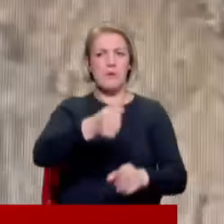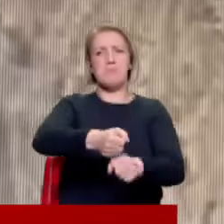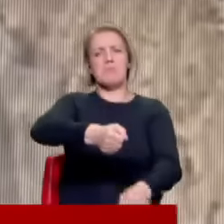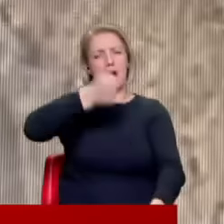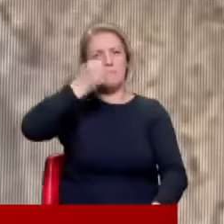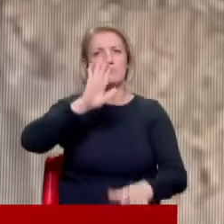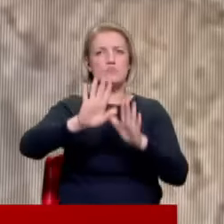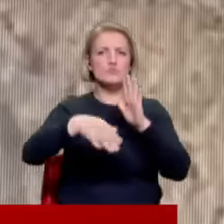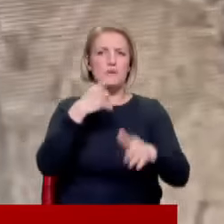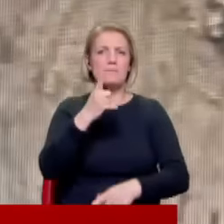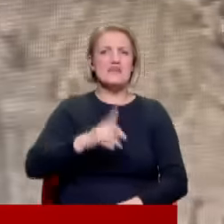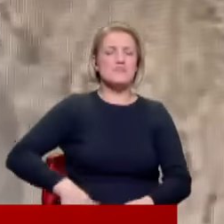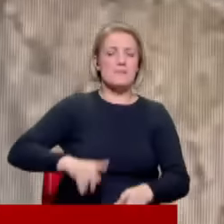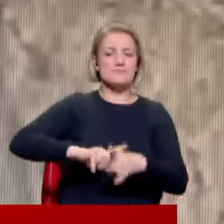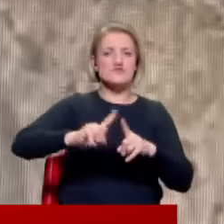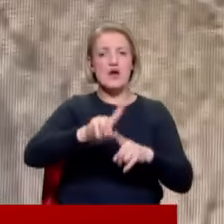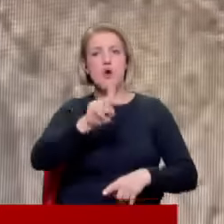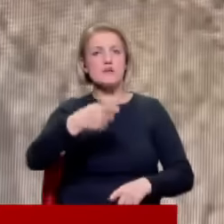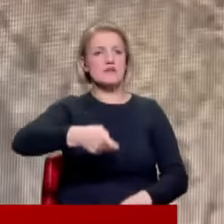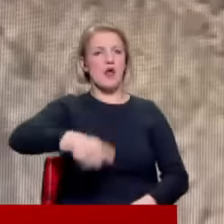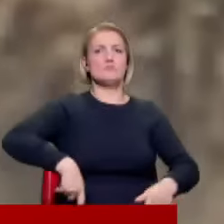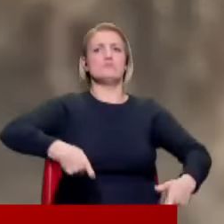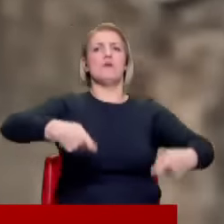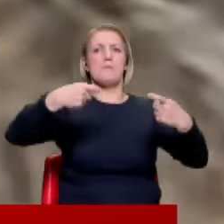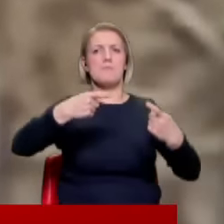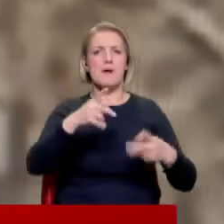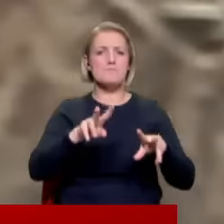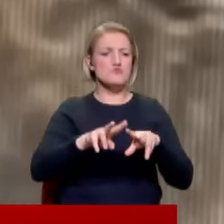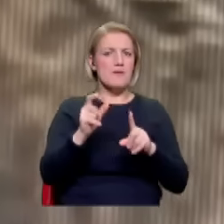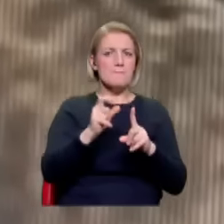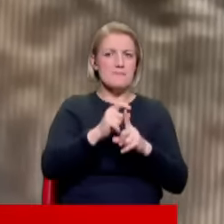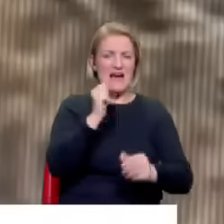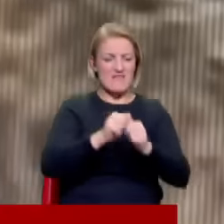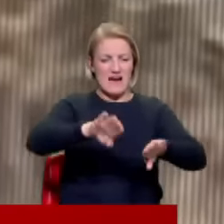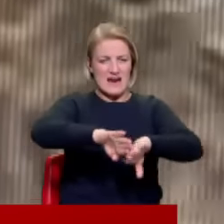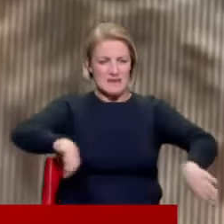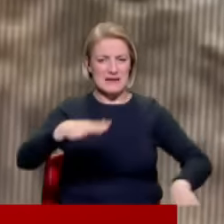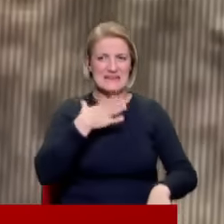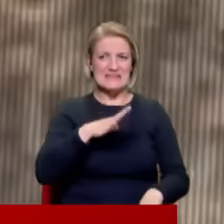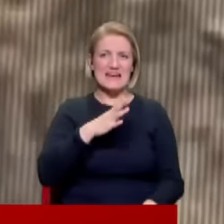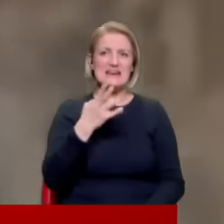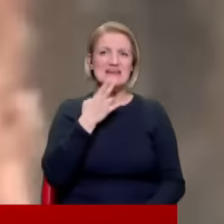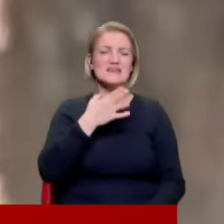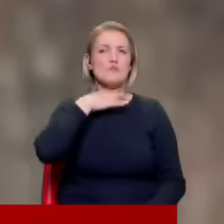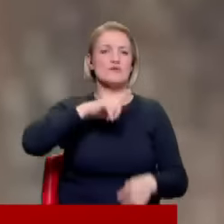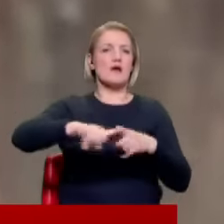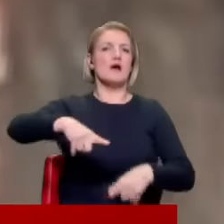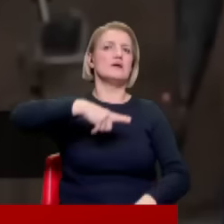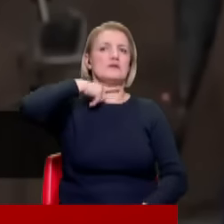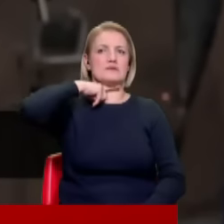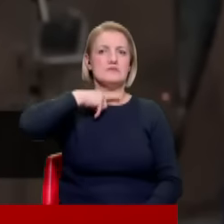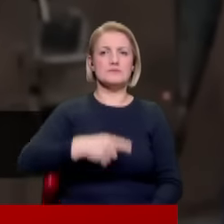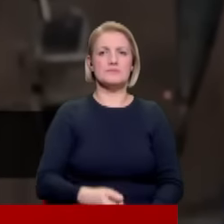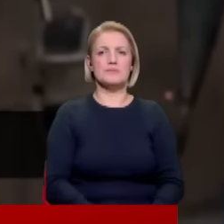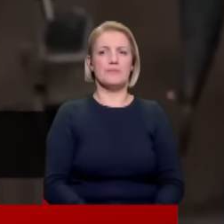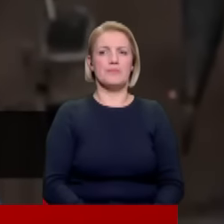darbesi geldi, ardından biri cebinden bıçak, diğeri silah çıkardı. Mustafa P. kavgayı ayırmak isteyen kadının boğazına bıçak dayadı.